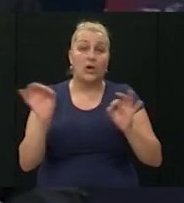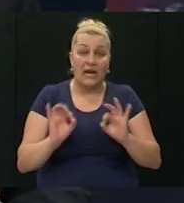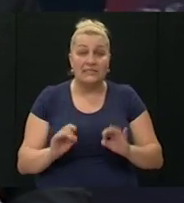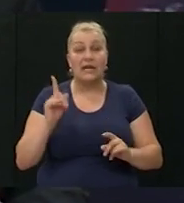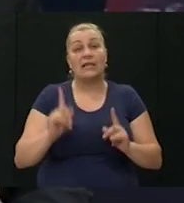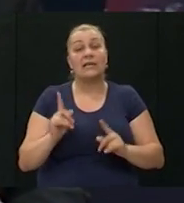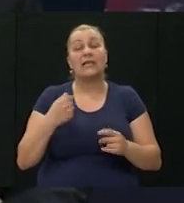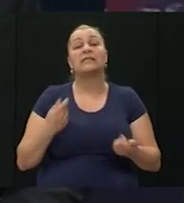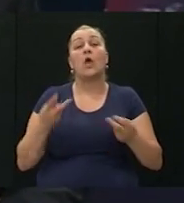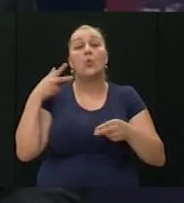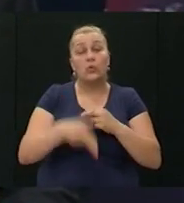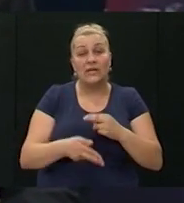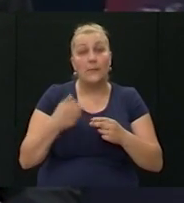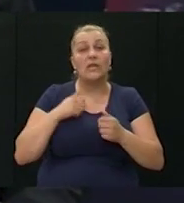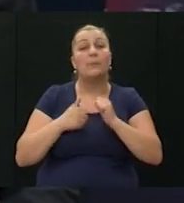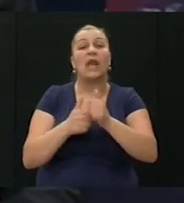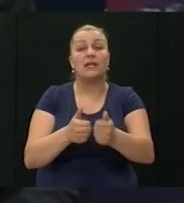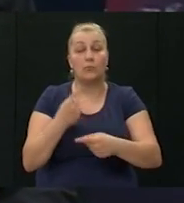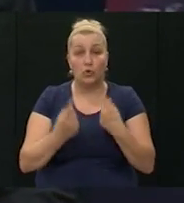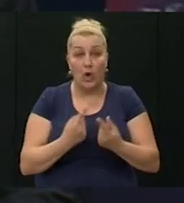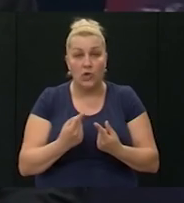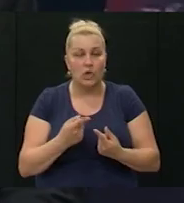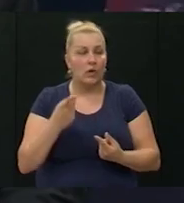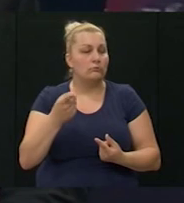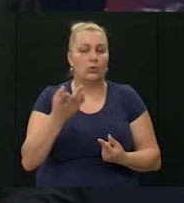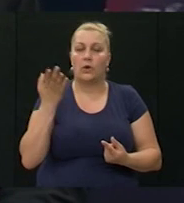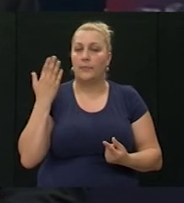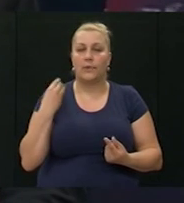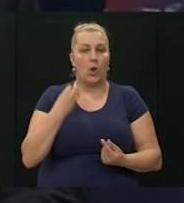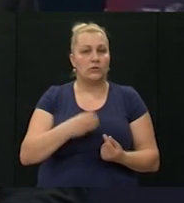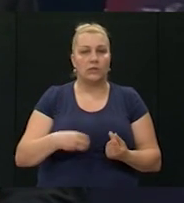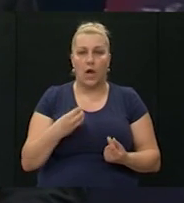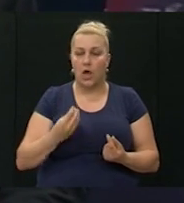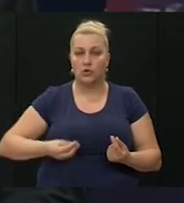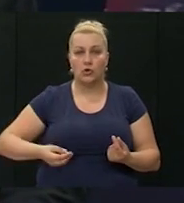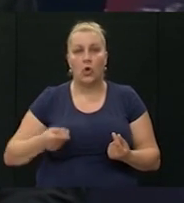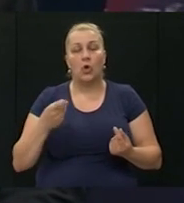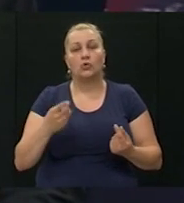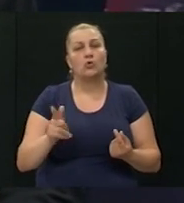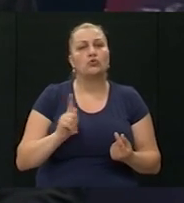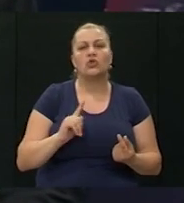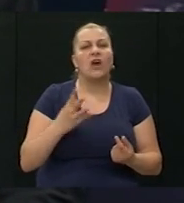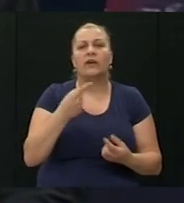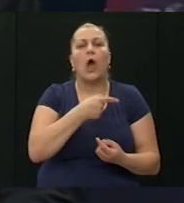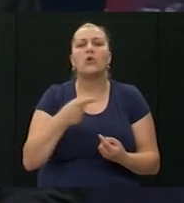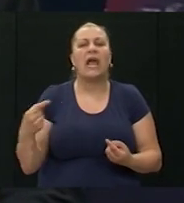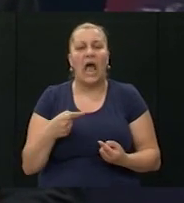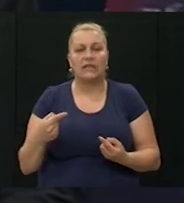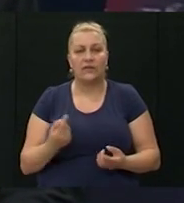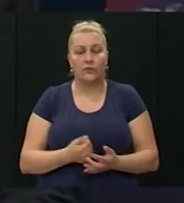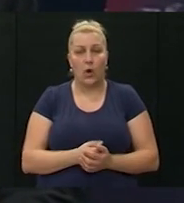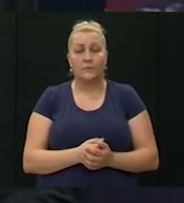pratimo trendove, da pratimo događanja, to je bilo strašno. To je bilo dočekano kao jako negativna inicijativa.